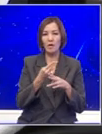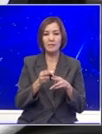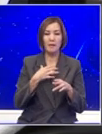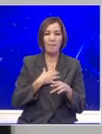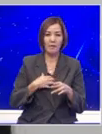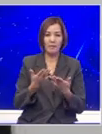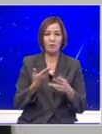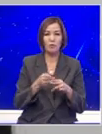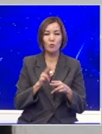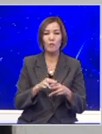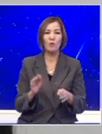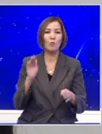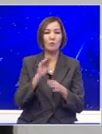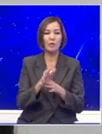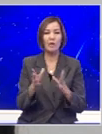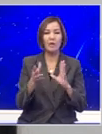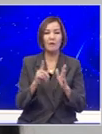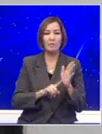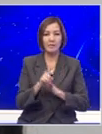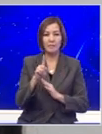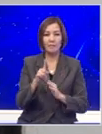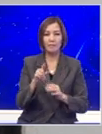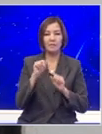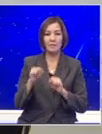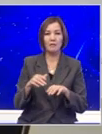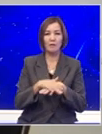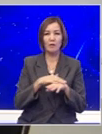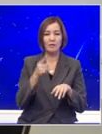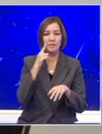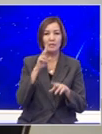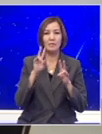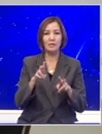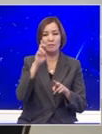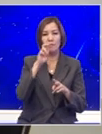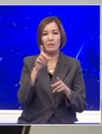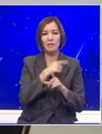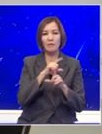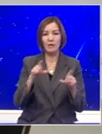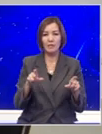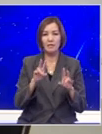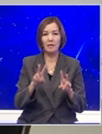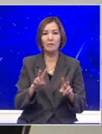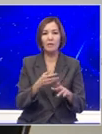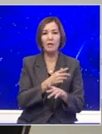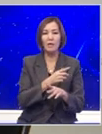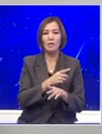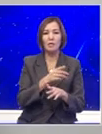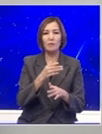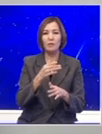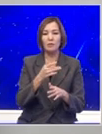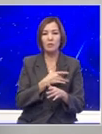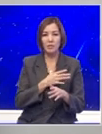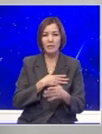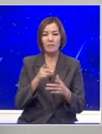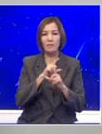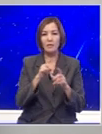аса маңызды. Сонымен қоса, биылдан бастап сақтандырылған тұрғындар тістерін тек мемлекеттік емханаларда ғана емес, жеке медицина мекемесінде де